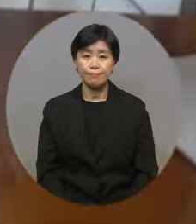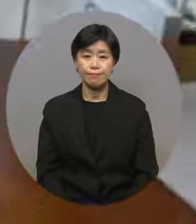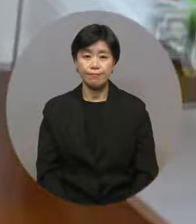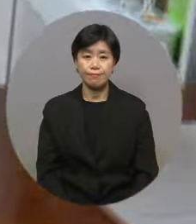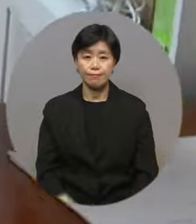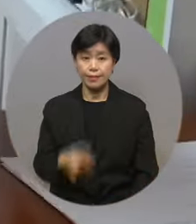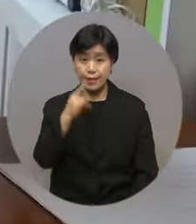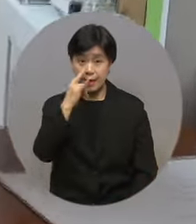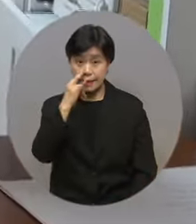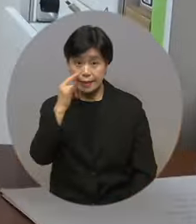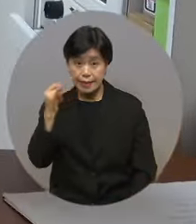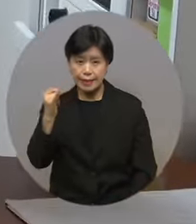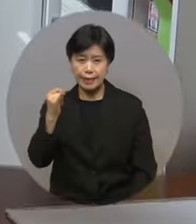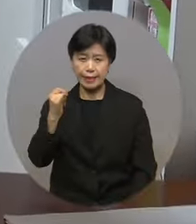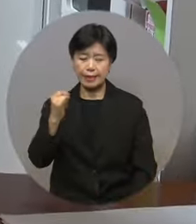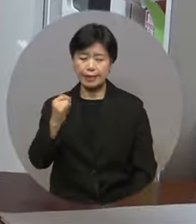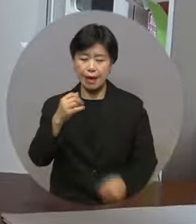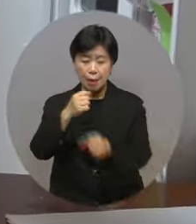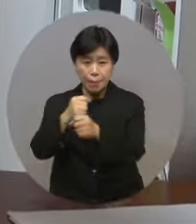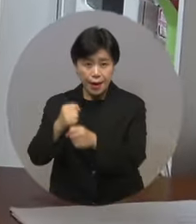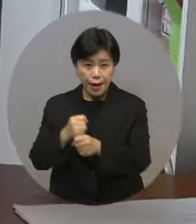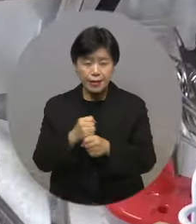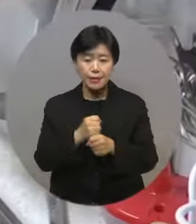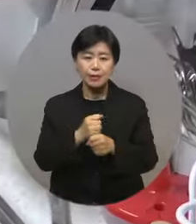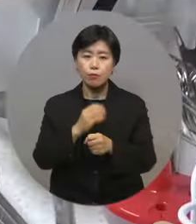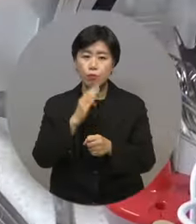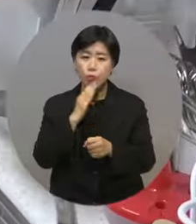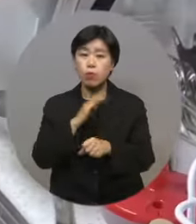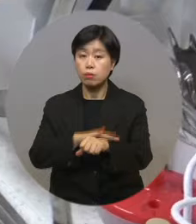어머니의 정성이 만든 건강한 식습관입니다.